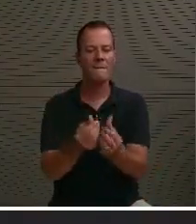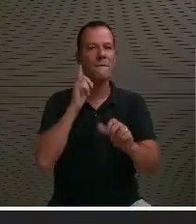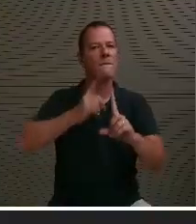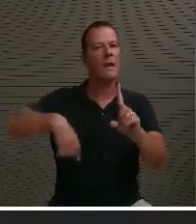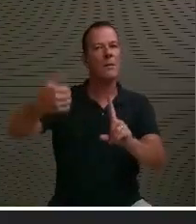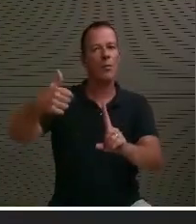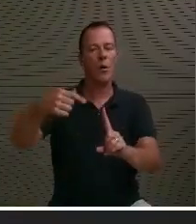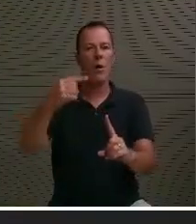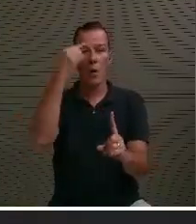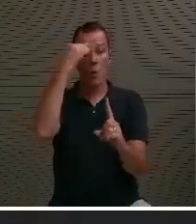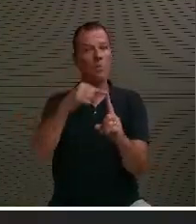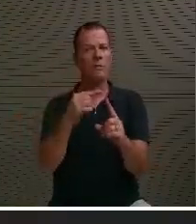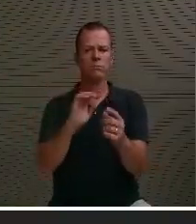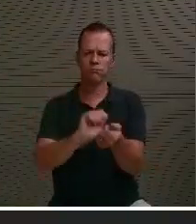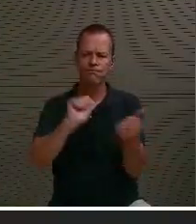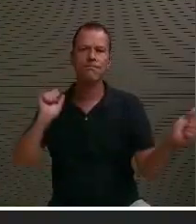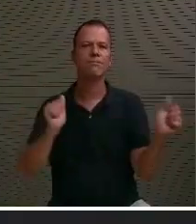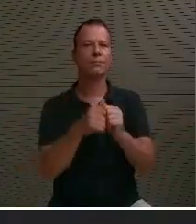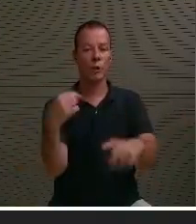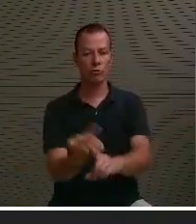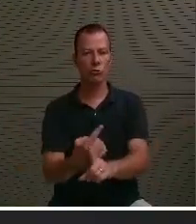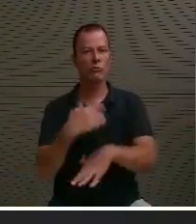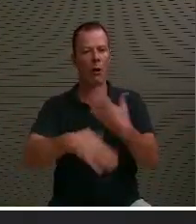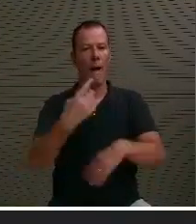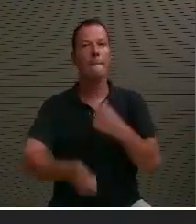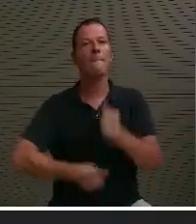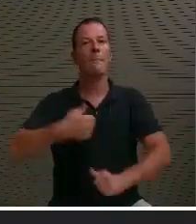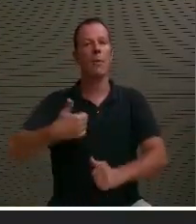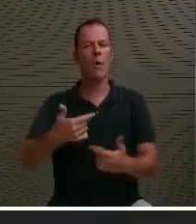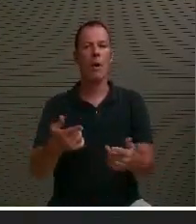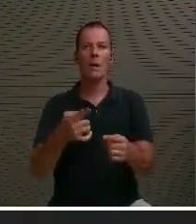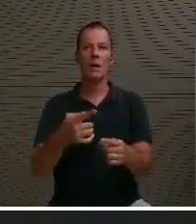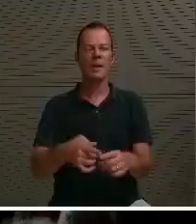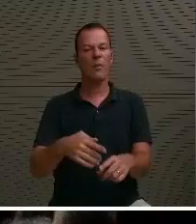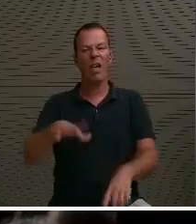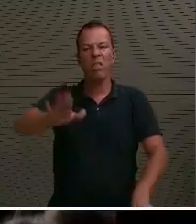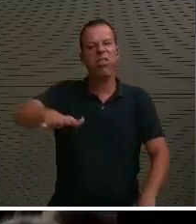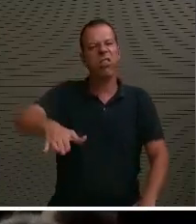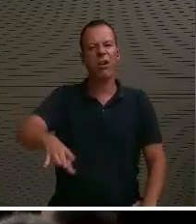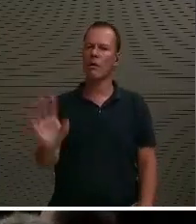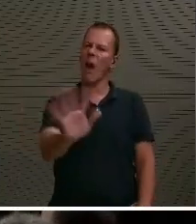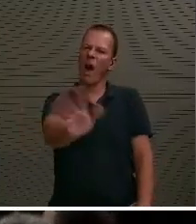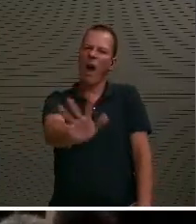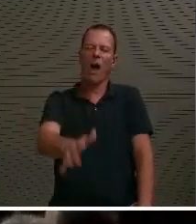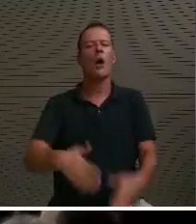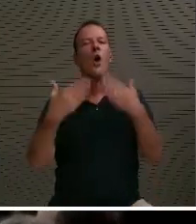to do better things. So, never underestimate yourself. Thank you very much.